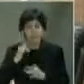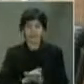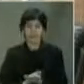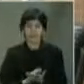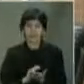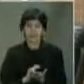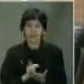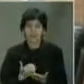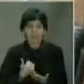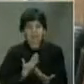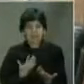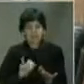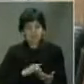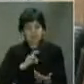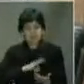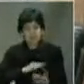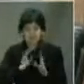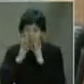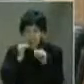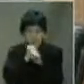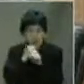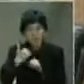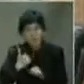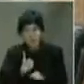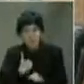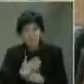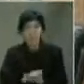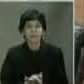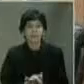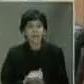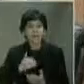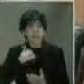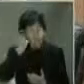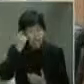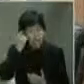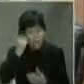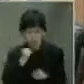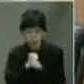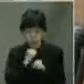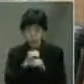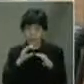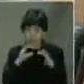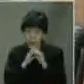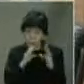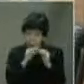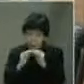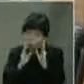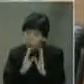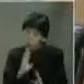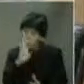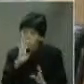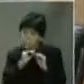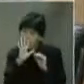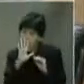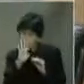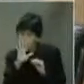จไม่มีฮิลิโอตาปะไปเข้าใจว่าการประชุมกับ 4-5 คนเป็น